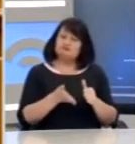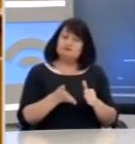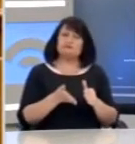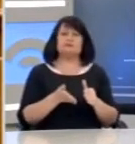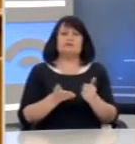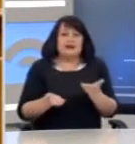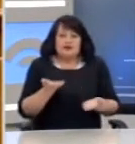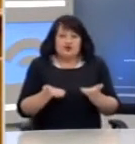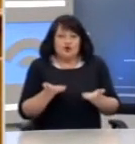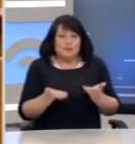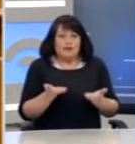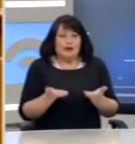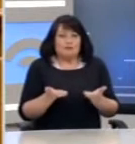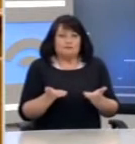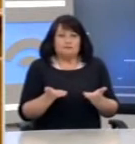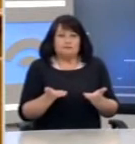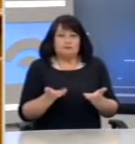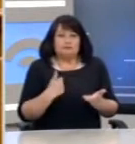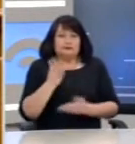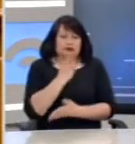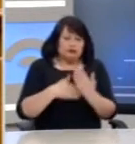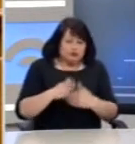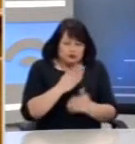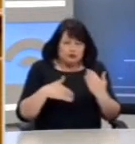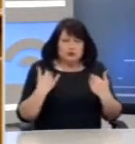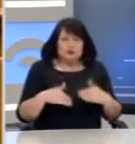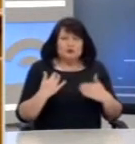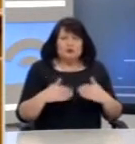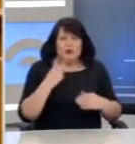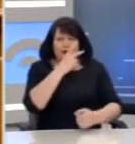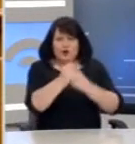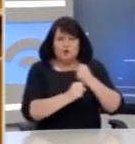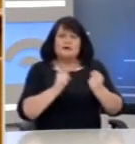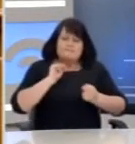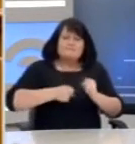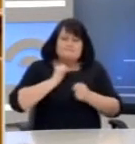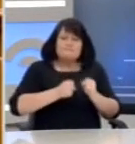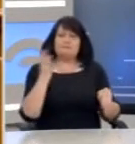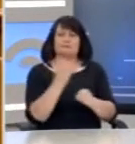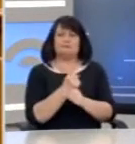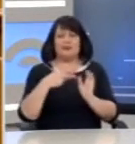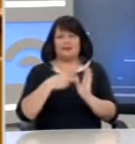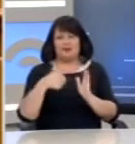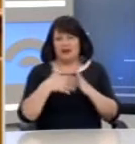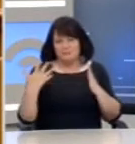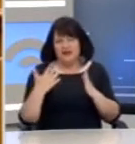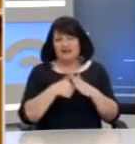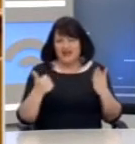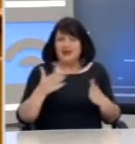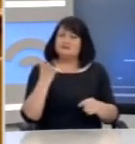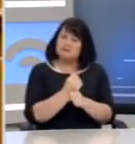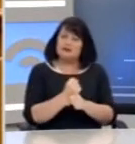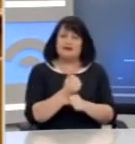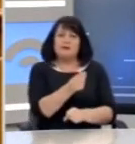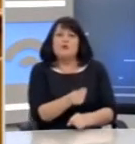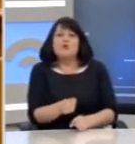δημοσιονομικής ισορροπίας που με μεγάλο κόπο πετύχαμε τα δύο τελευταία χρόνια, το 2015 και το 2016, με